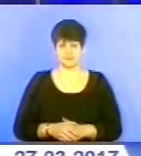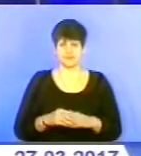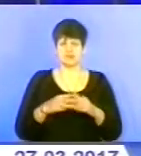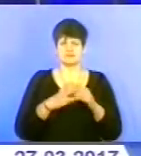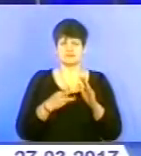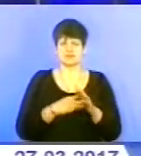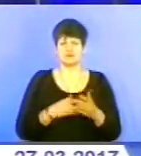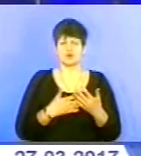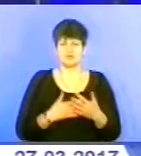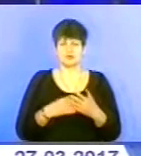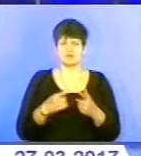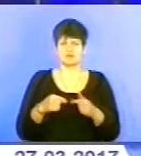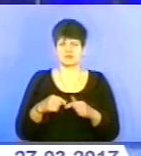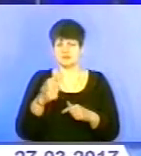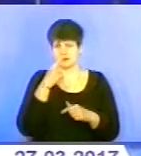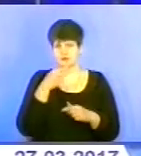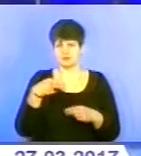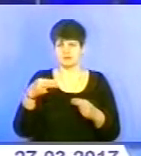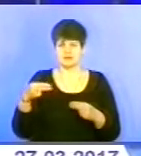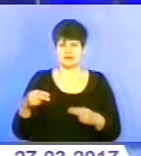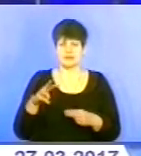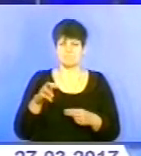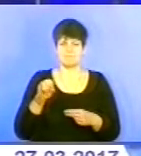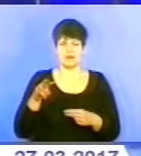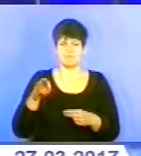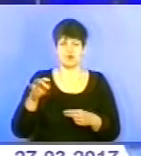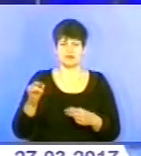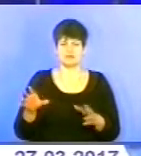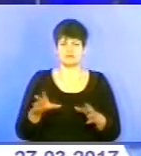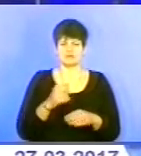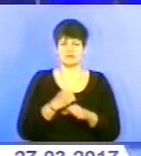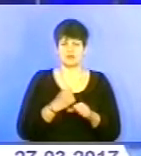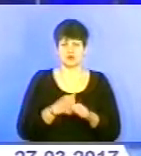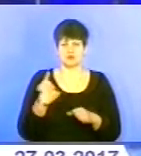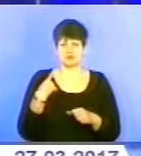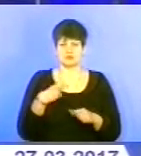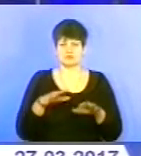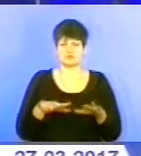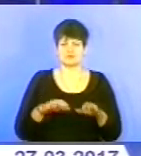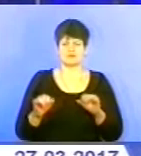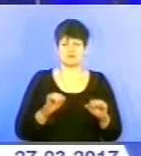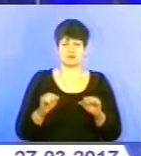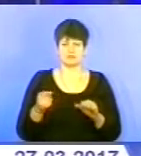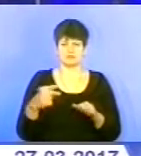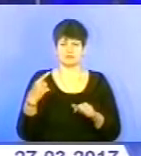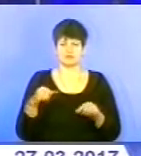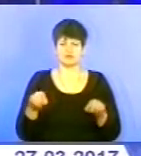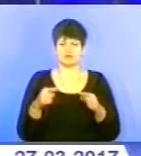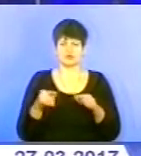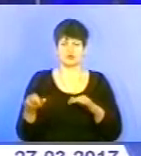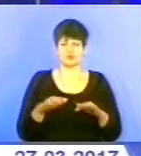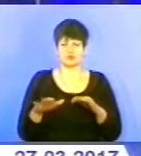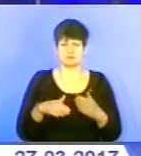18 громадських організацій нещодавно підписали меморандум про співпрацю з обласною та місцевою владою. На Тернопільщині створили рух